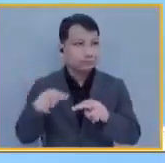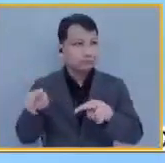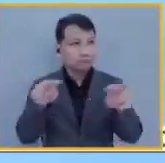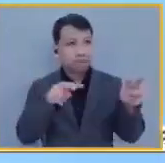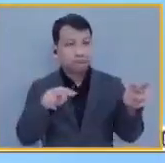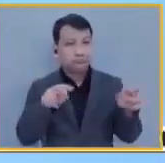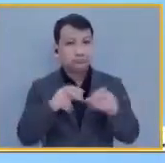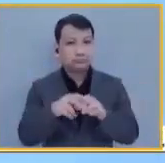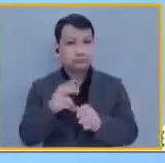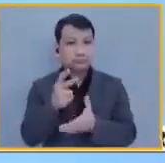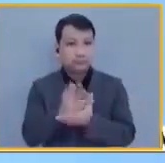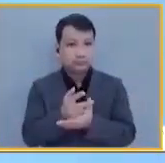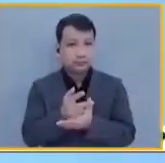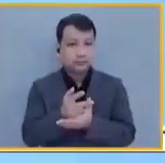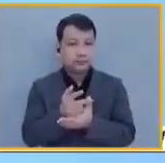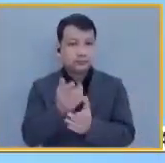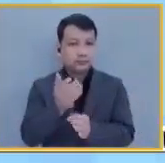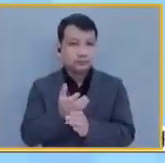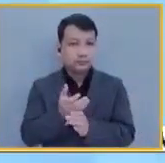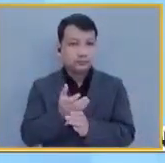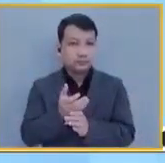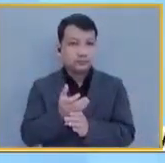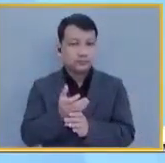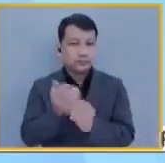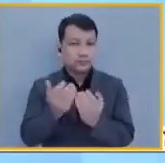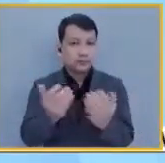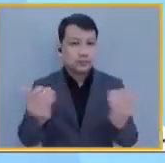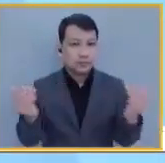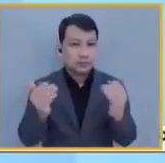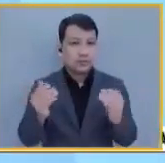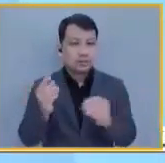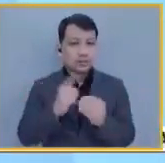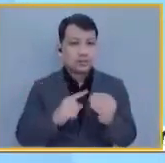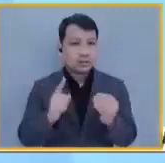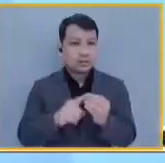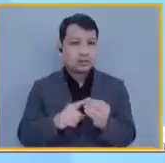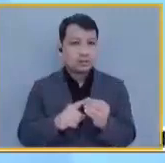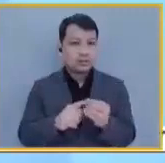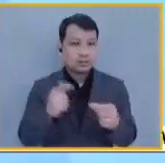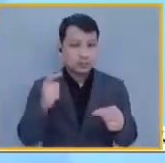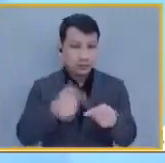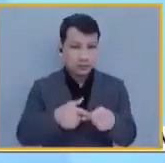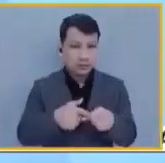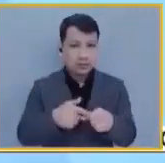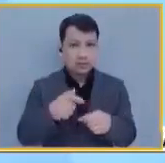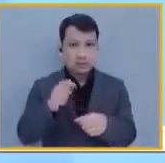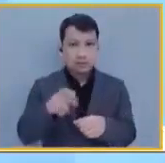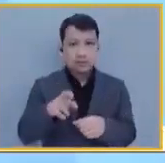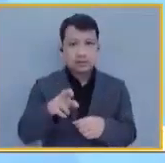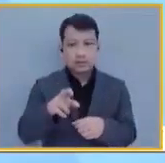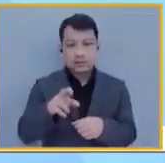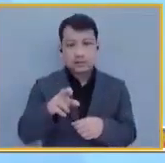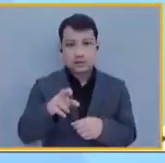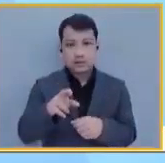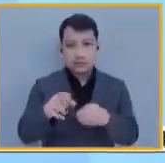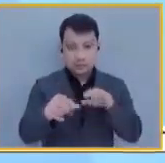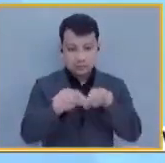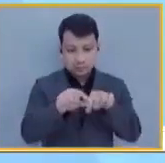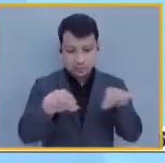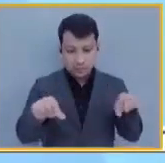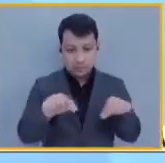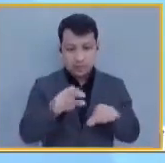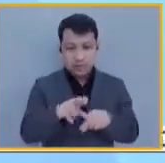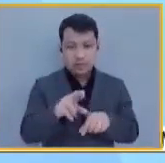nakaparadang sasakyan sa ating paligid, ay yan yung mga nagpapakarga ng RFID at yung iba naman nagkaroon ng slight problem